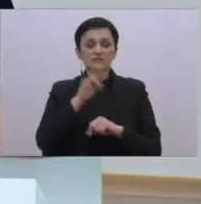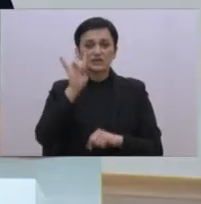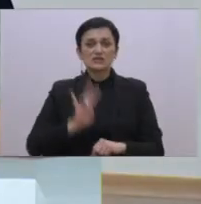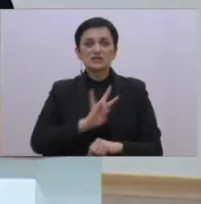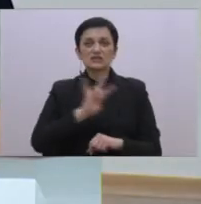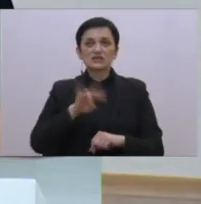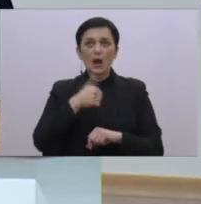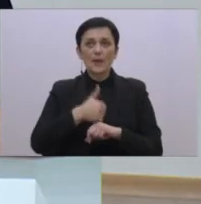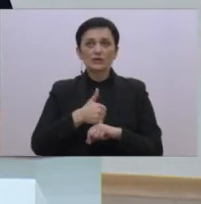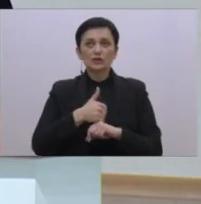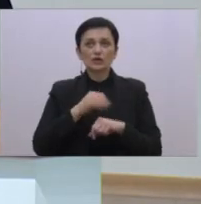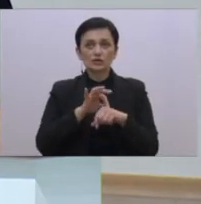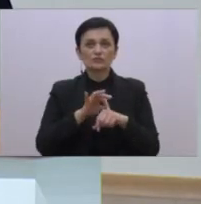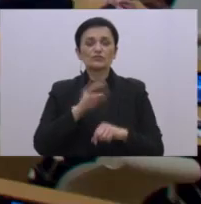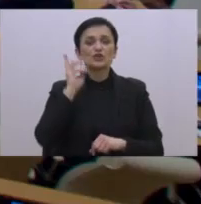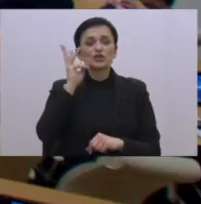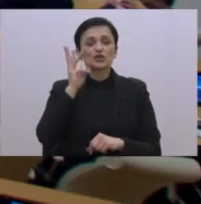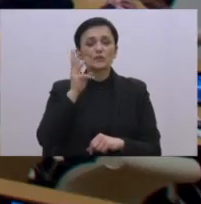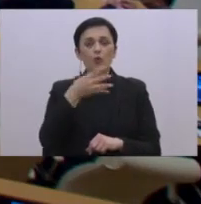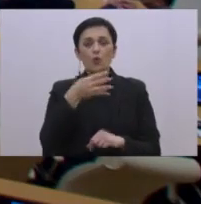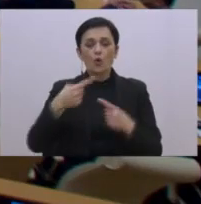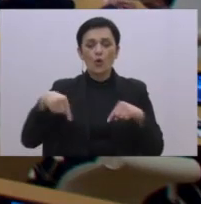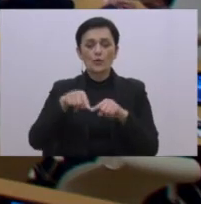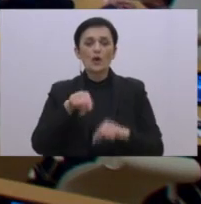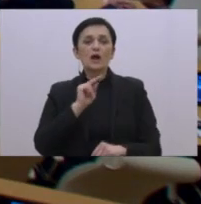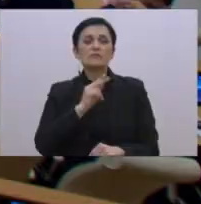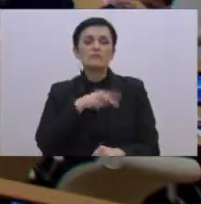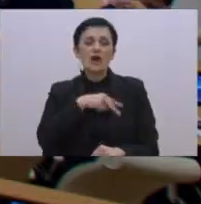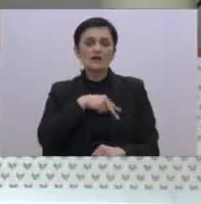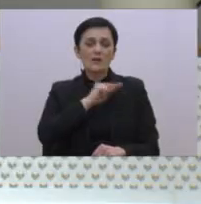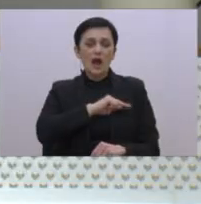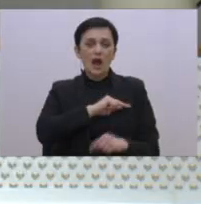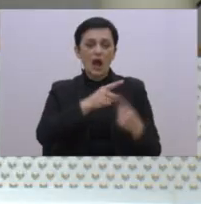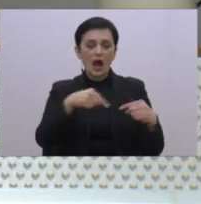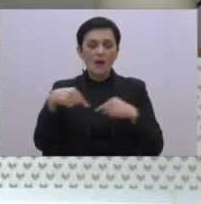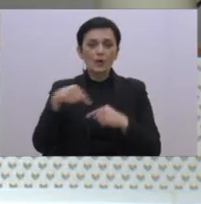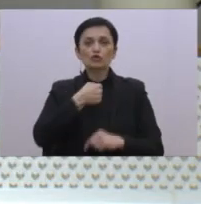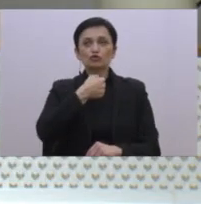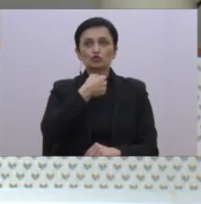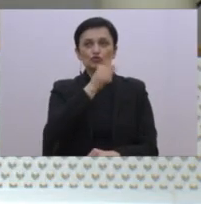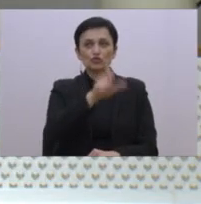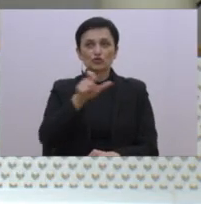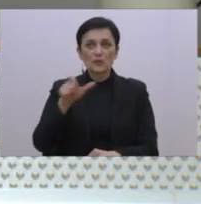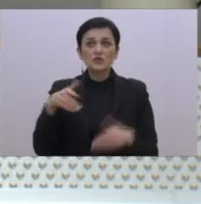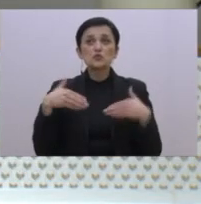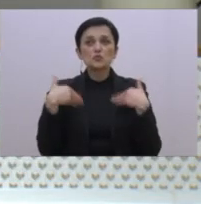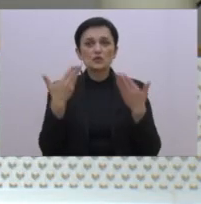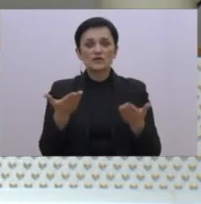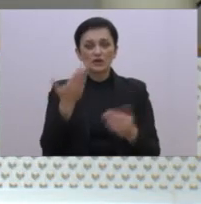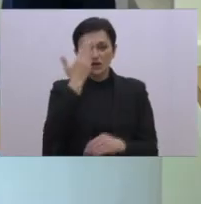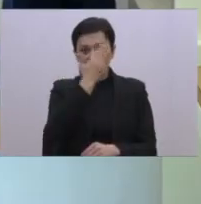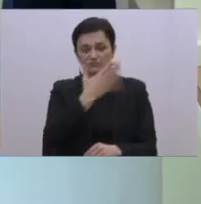დიპლომატიურ კორპუსს, პარლამენტის აპარატის თანამშრომლებს, ჟურნალისტებს, მიესალმები